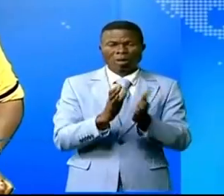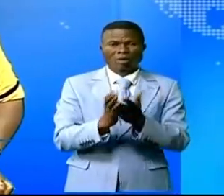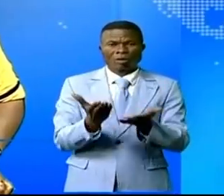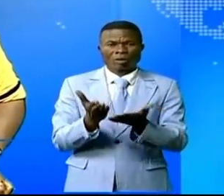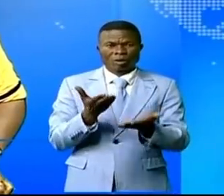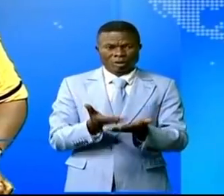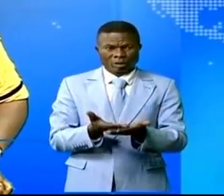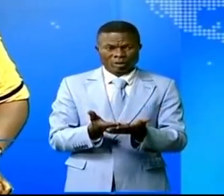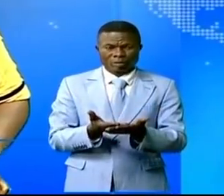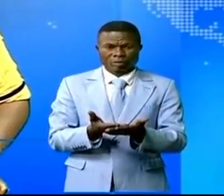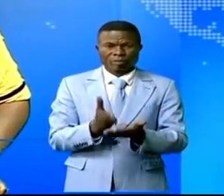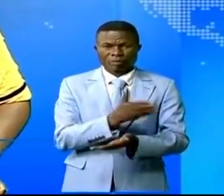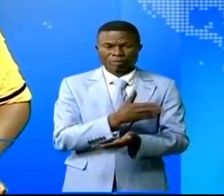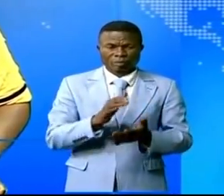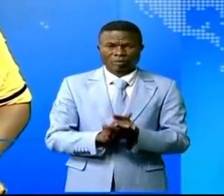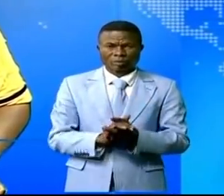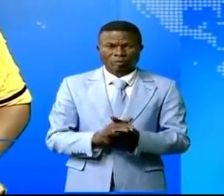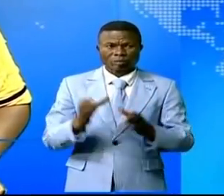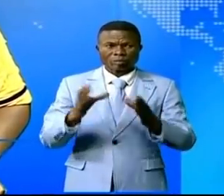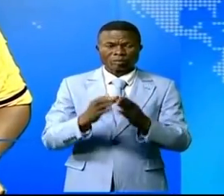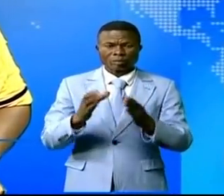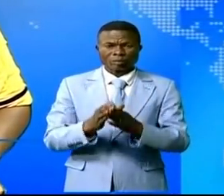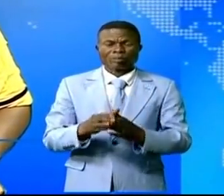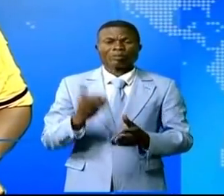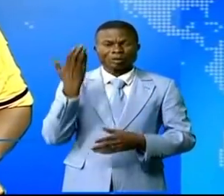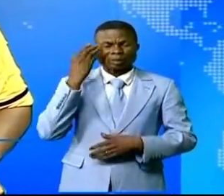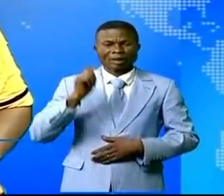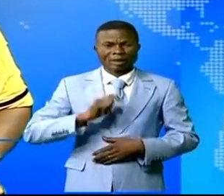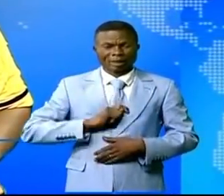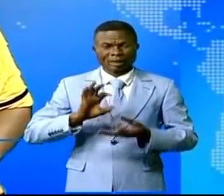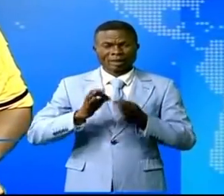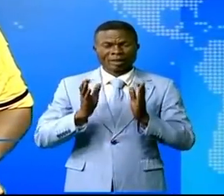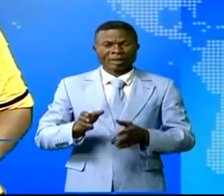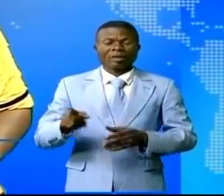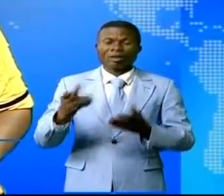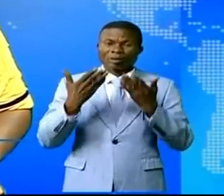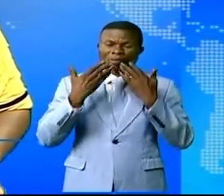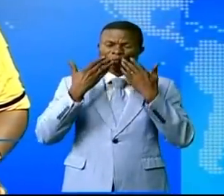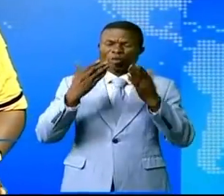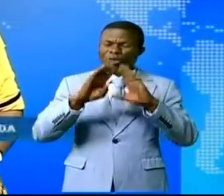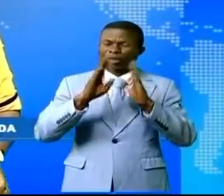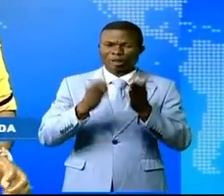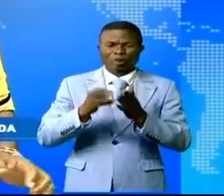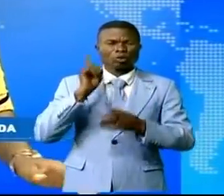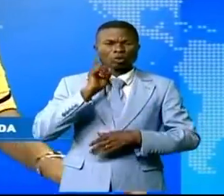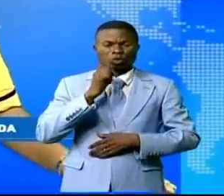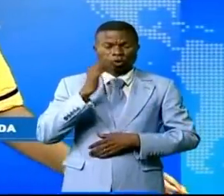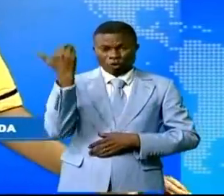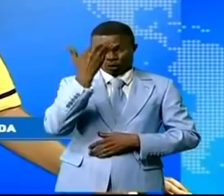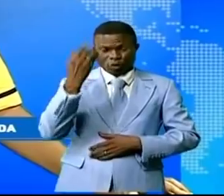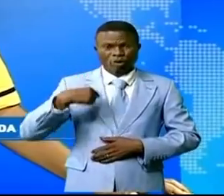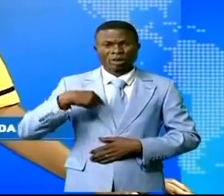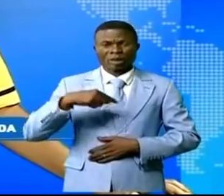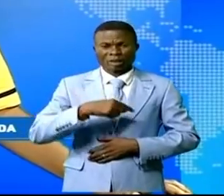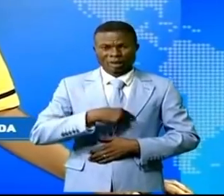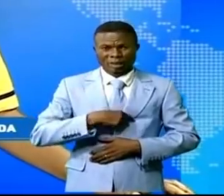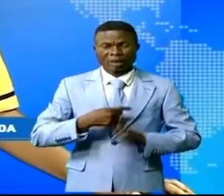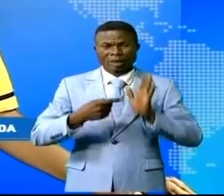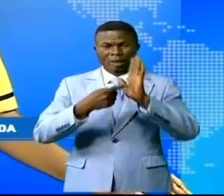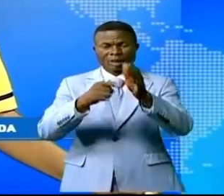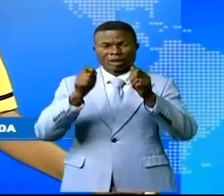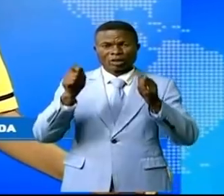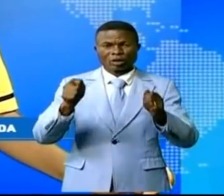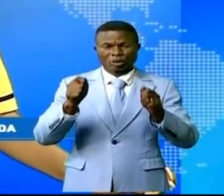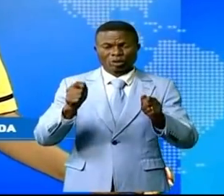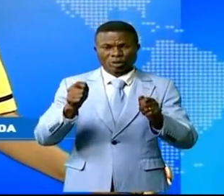portefeuille. Avec Michel Tamouzi, l'interprète de Malentendant, nous étions heureux de vous présenter ce journal